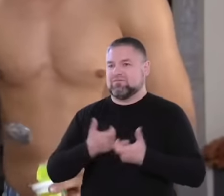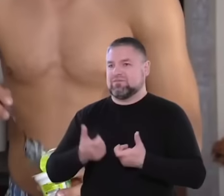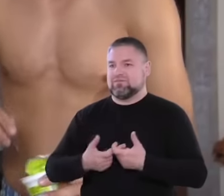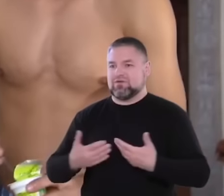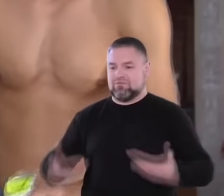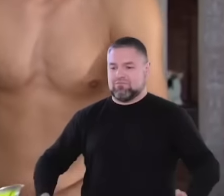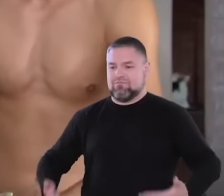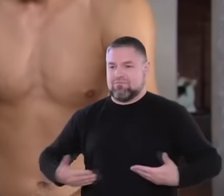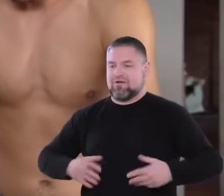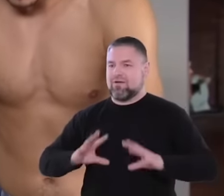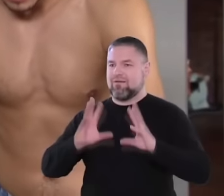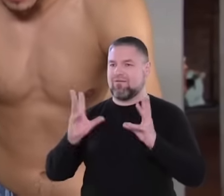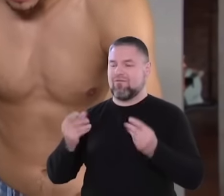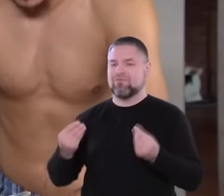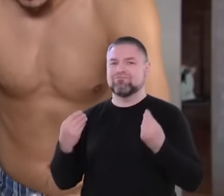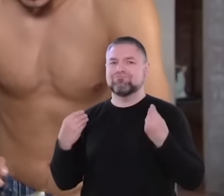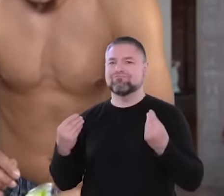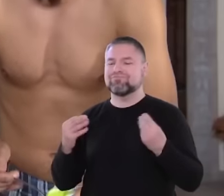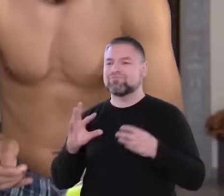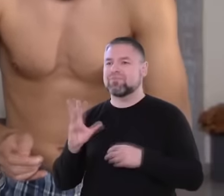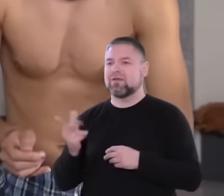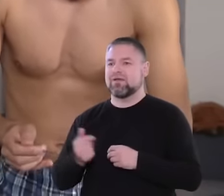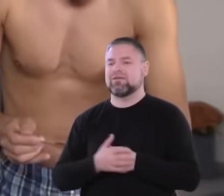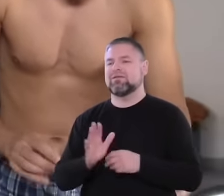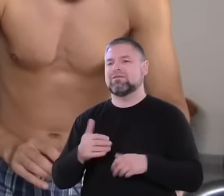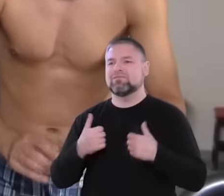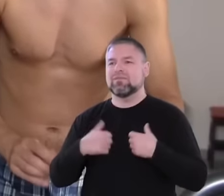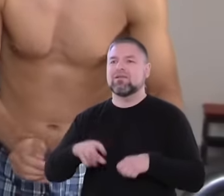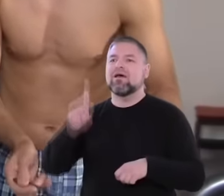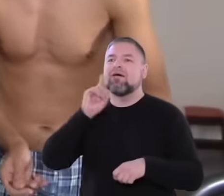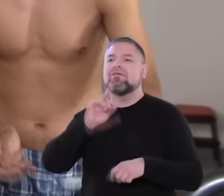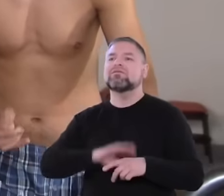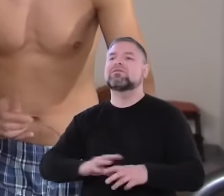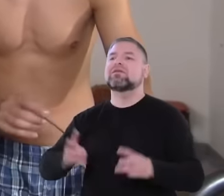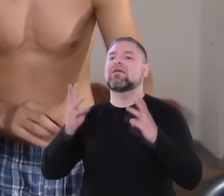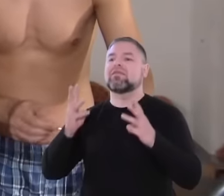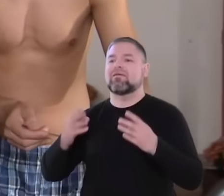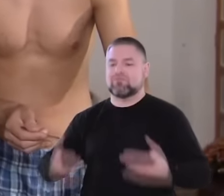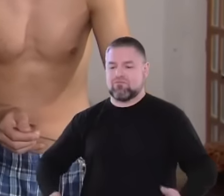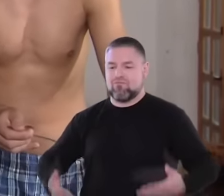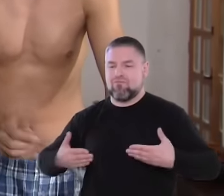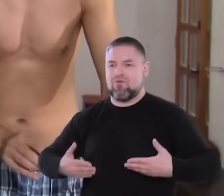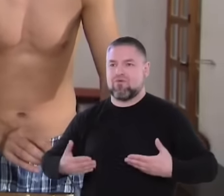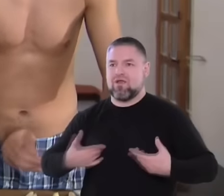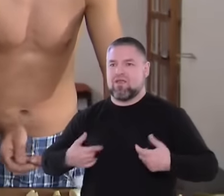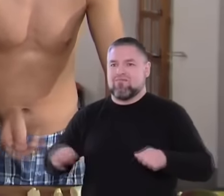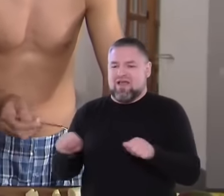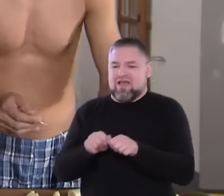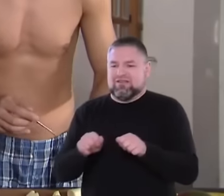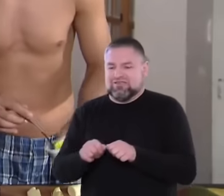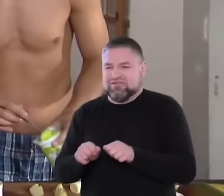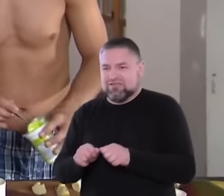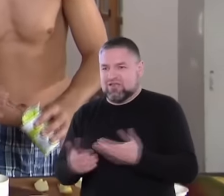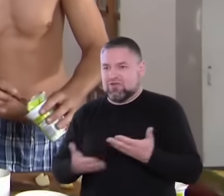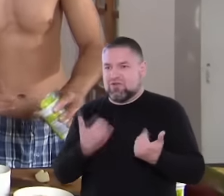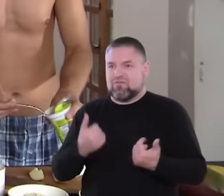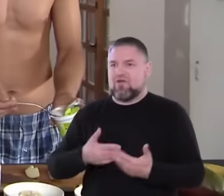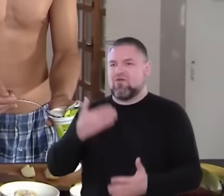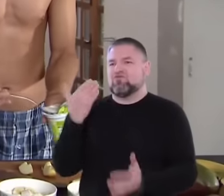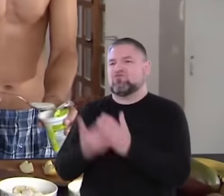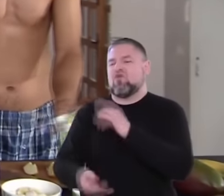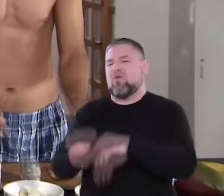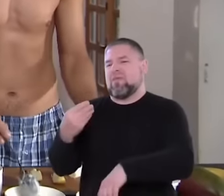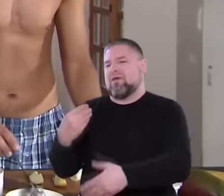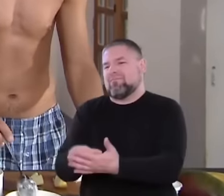rzecz eleganckiej bielizny. Daj spokój, Anita. Dla faceta najlepsze są bokserki. Nic nie uwiera, nie uciska, a tak poza tym to szkoda